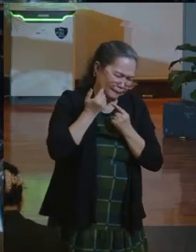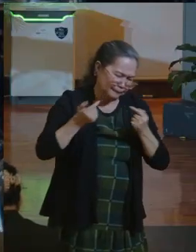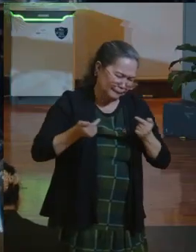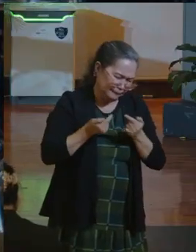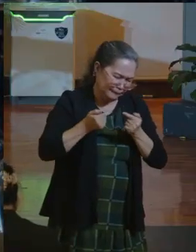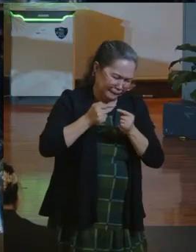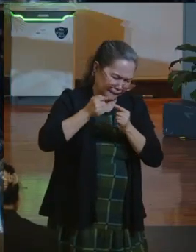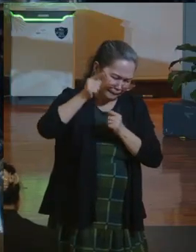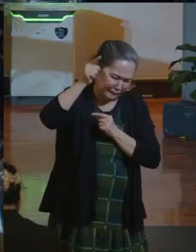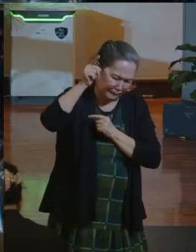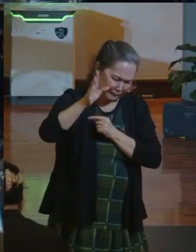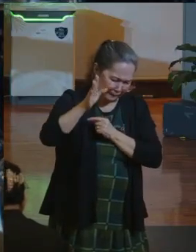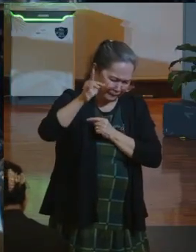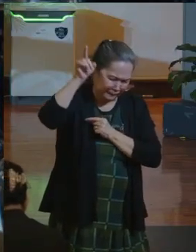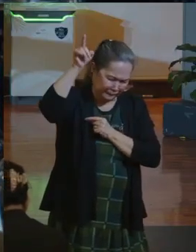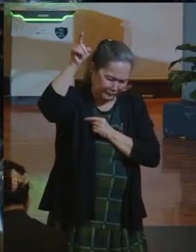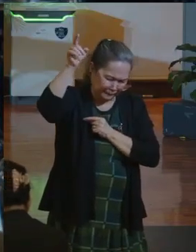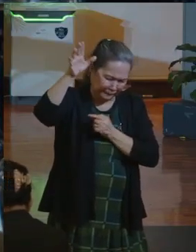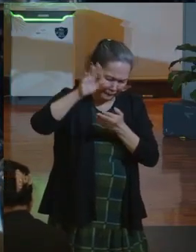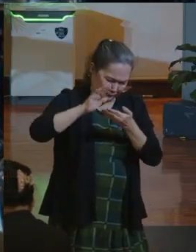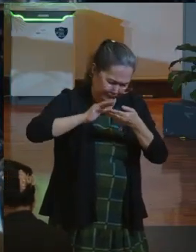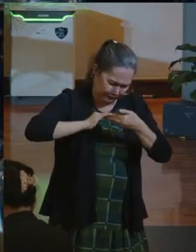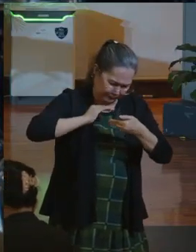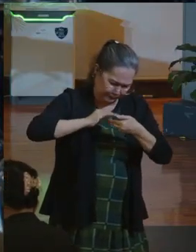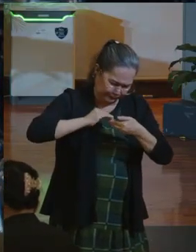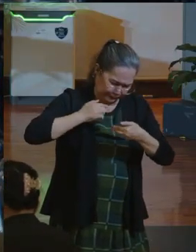Diyos. Kayo po ang magpakaawat sa